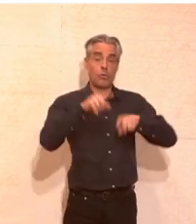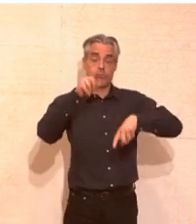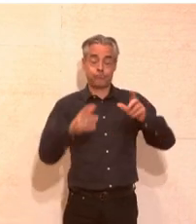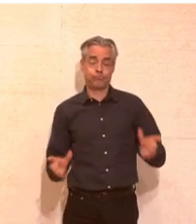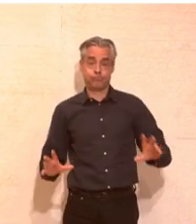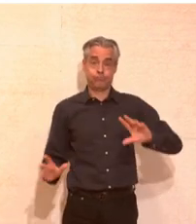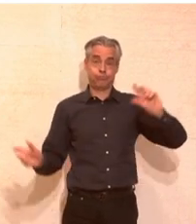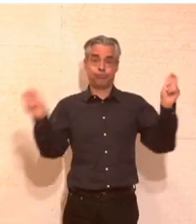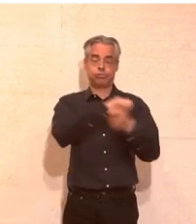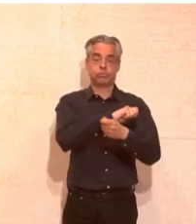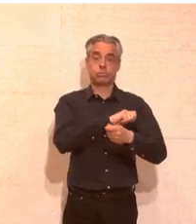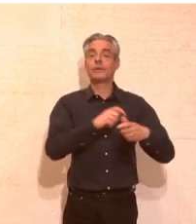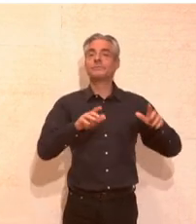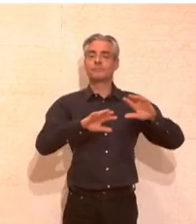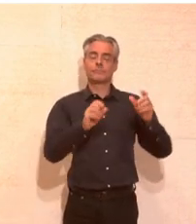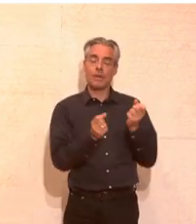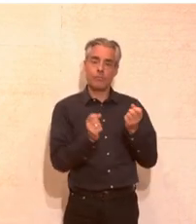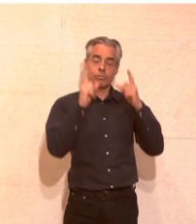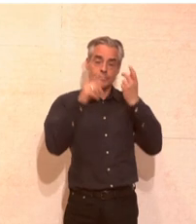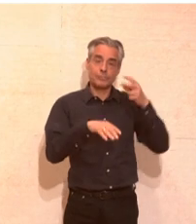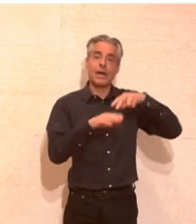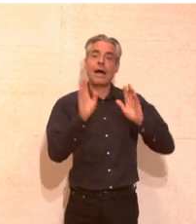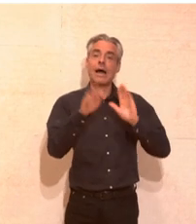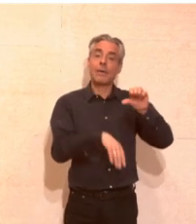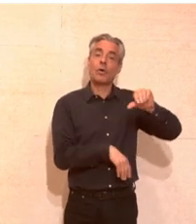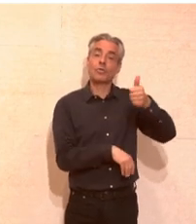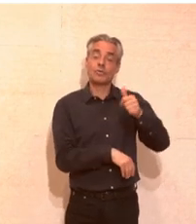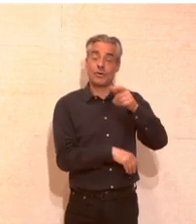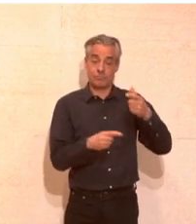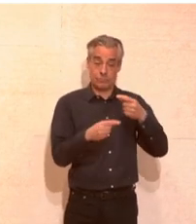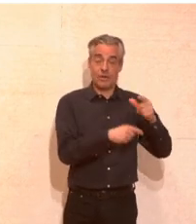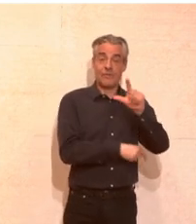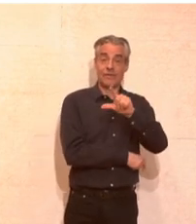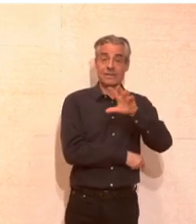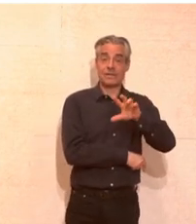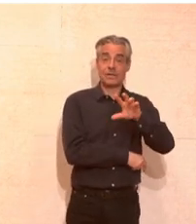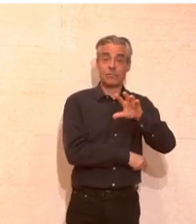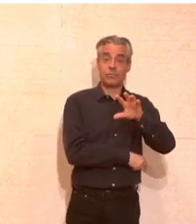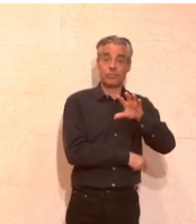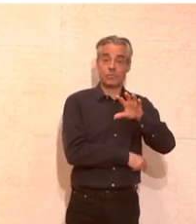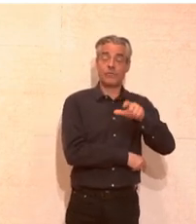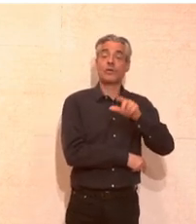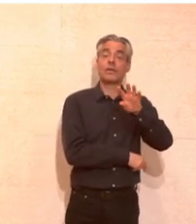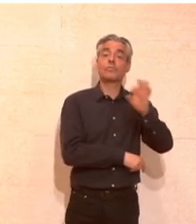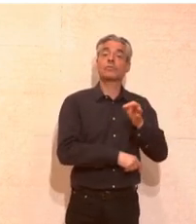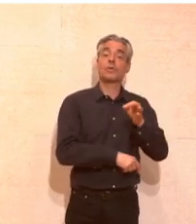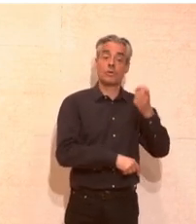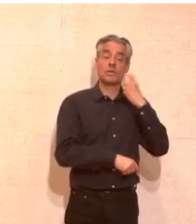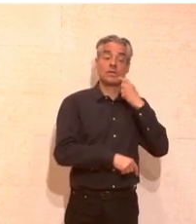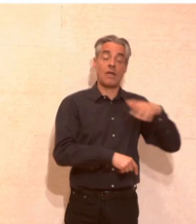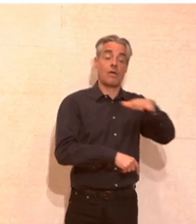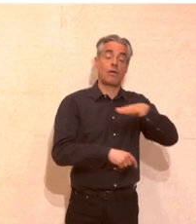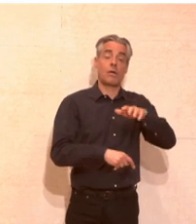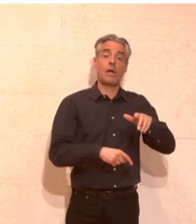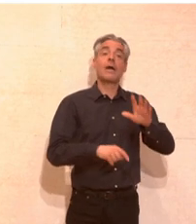switch très large avec un lever après 11 heures quand même pour 25%, enfin 25,4% d'entre eux